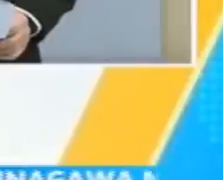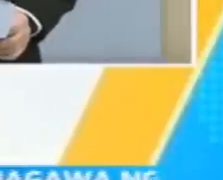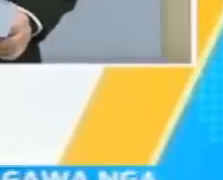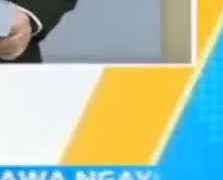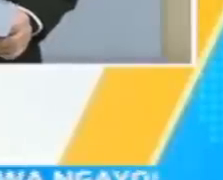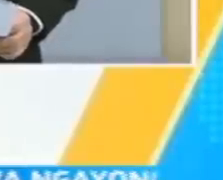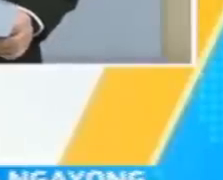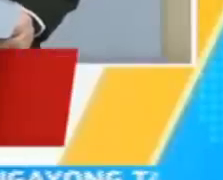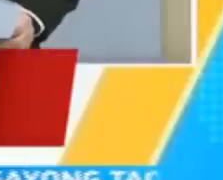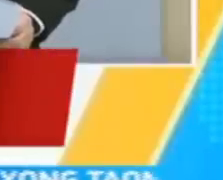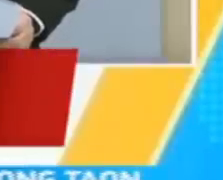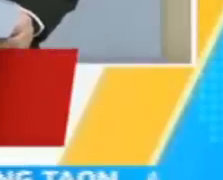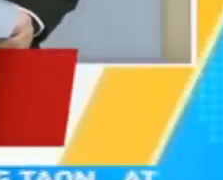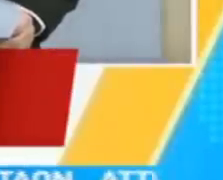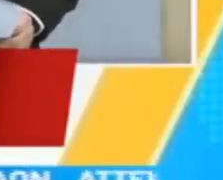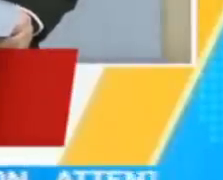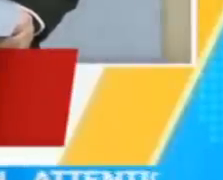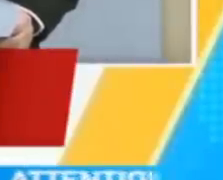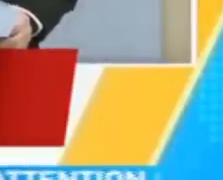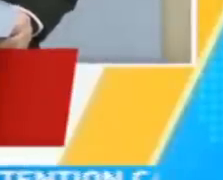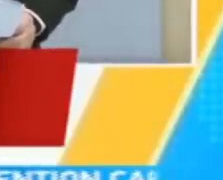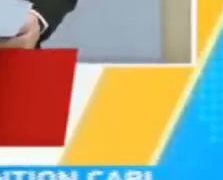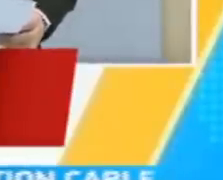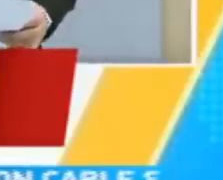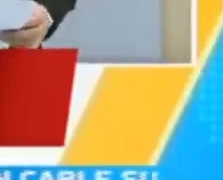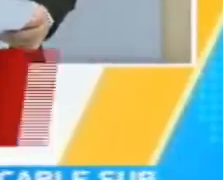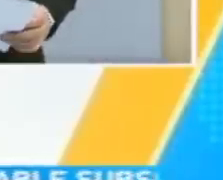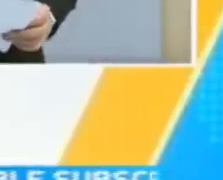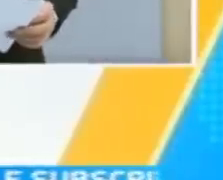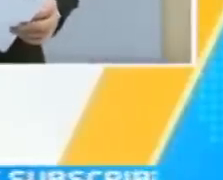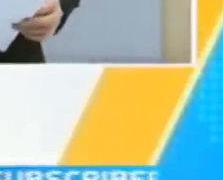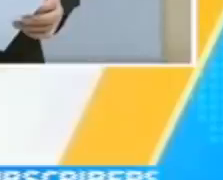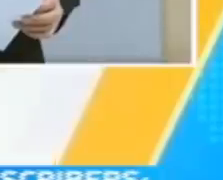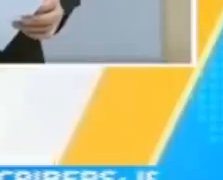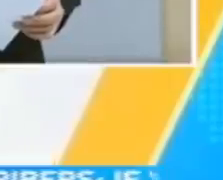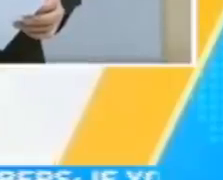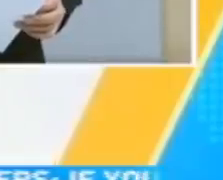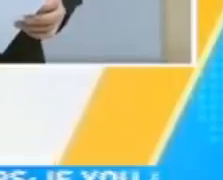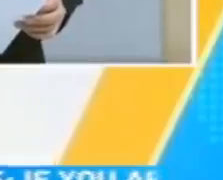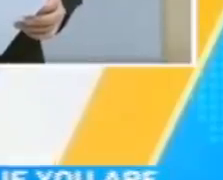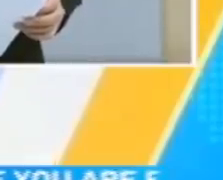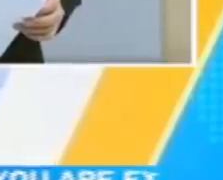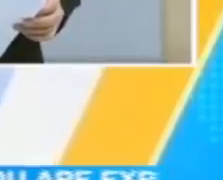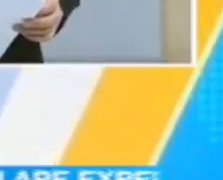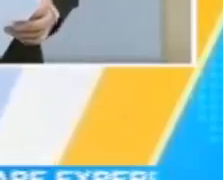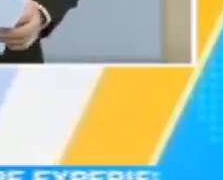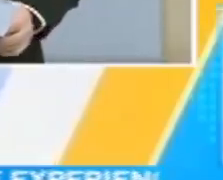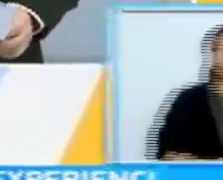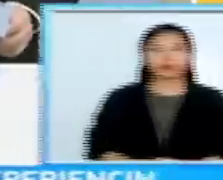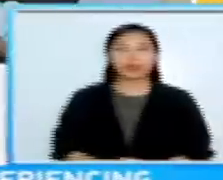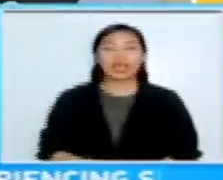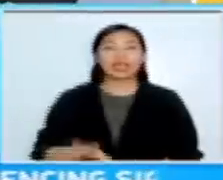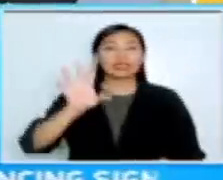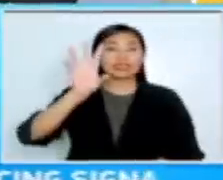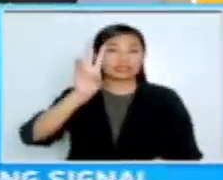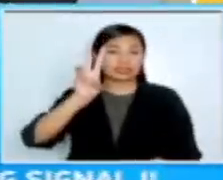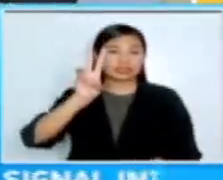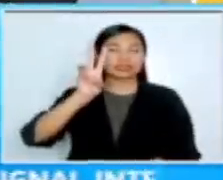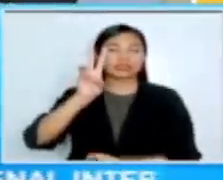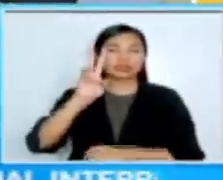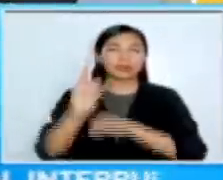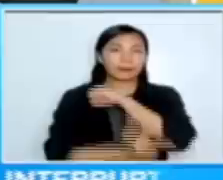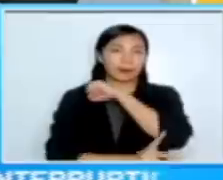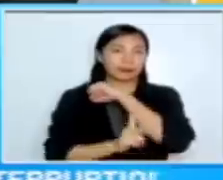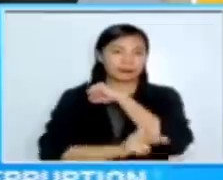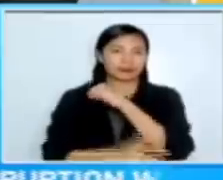Magandang tanghali po. Oras na para sa maiinit na balita. 6 na lugar sa bansa ang nasa state of calamity na. Dahil yan sa